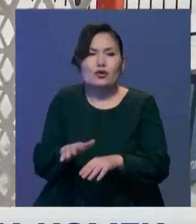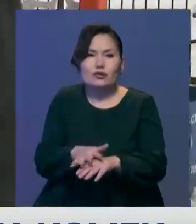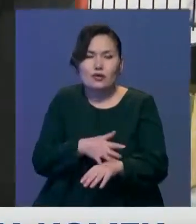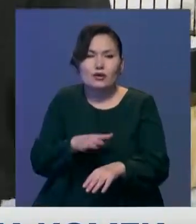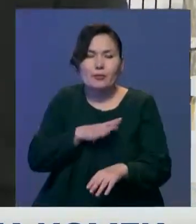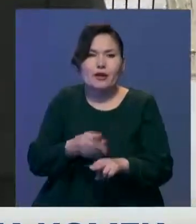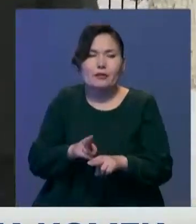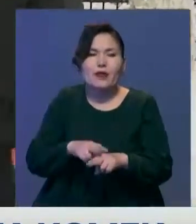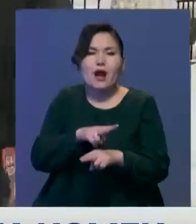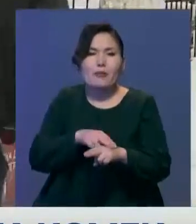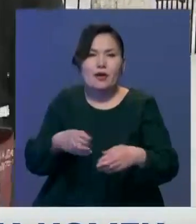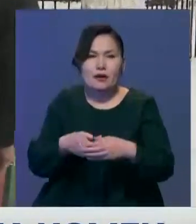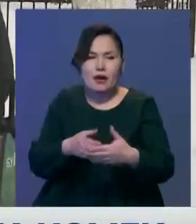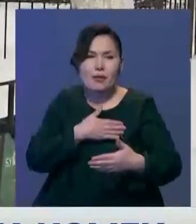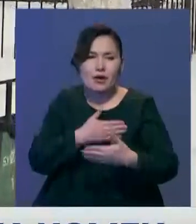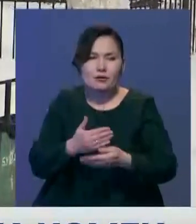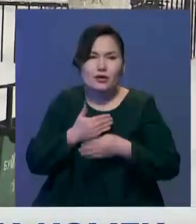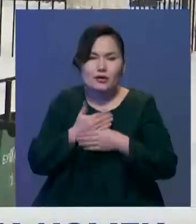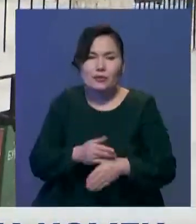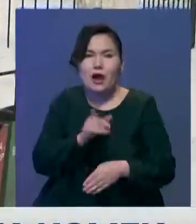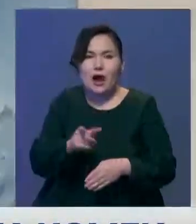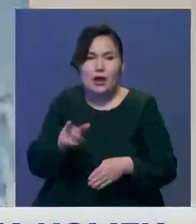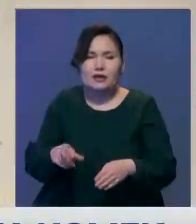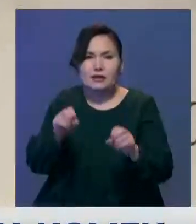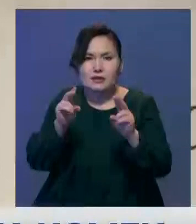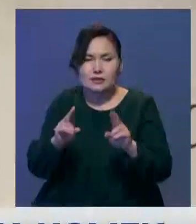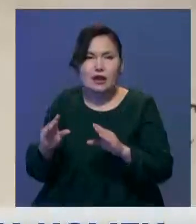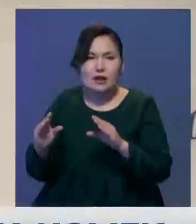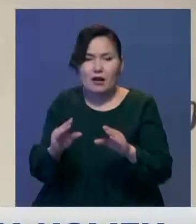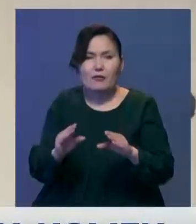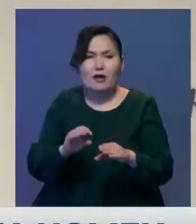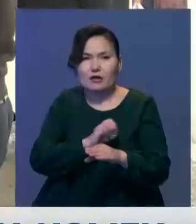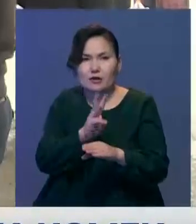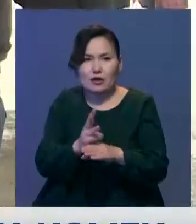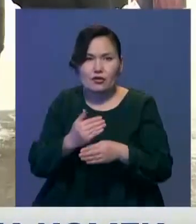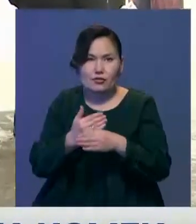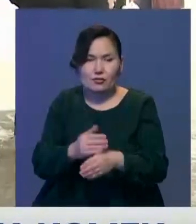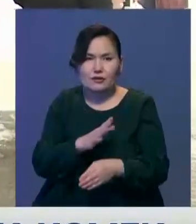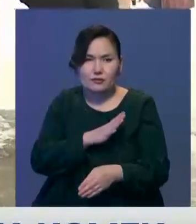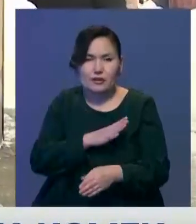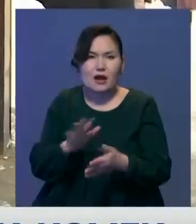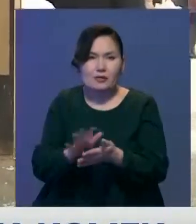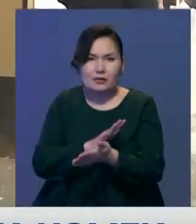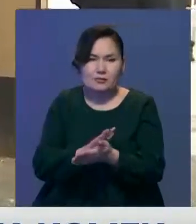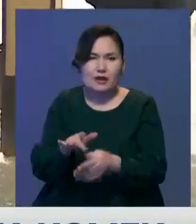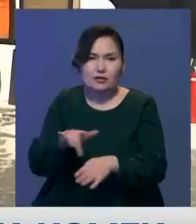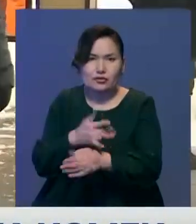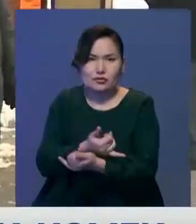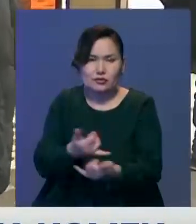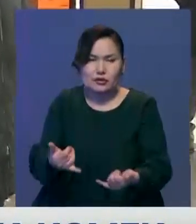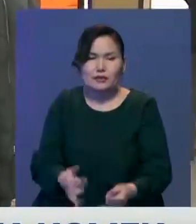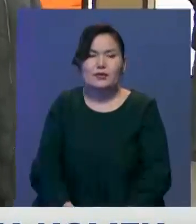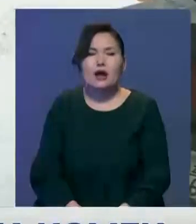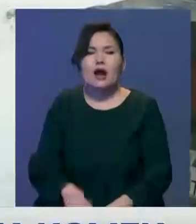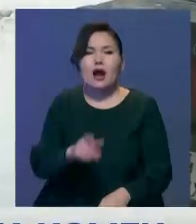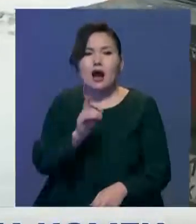қылмыстық атқару жүйесі комитеті осындай кезде тұрғындарға көмектесу үшін арнайы мобильді топ жасақтапты. Мобильді топ әсіресе кісі